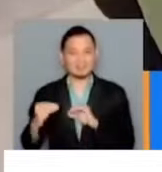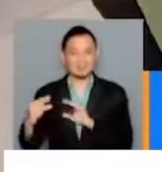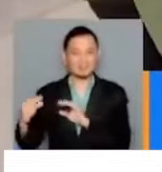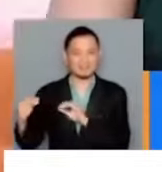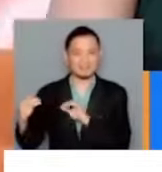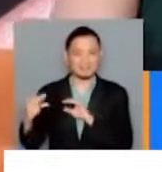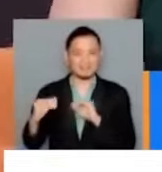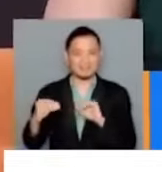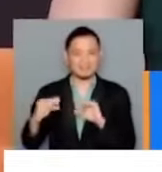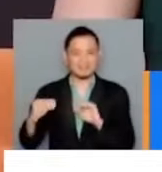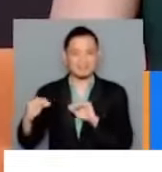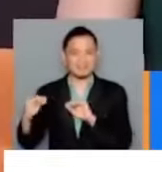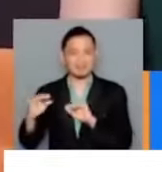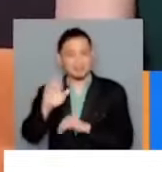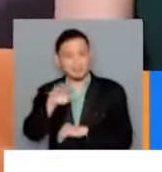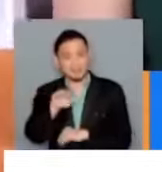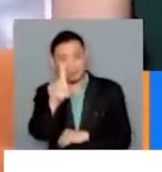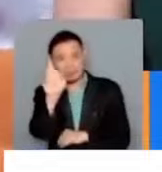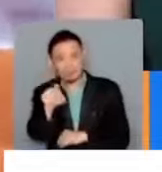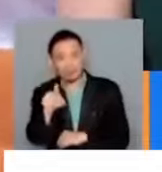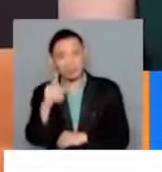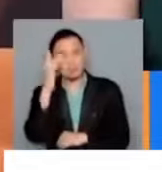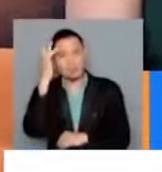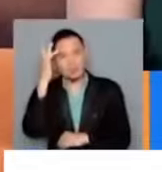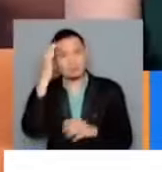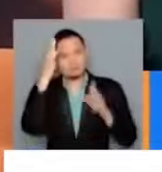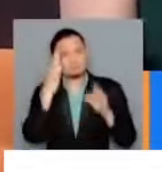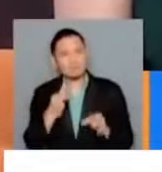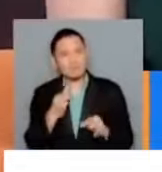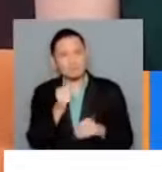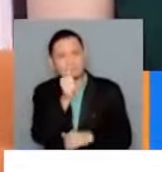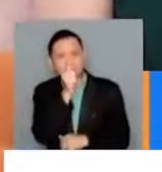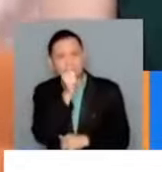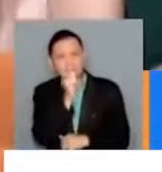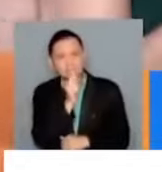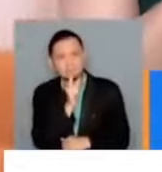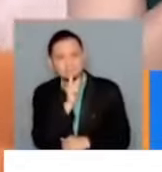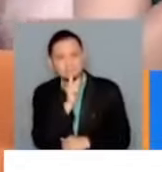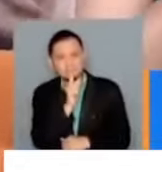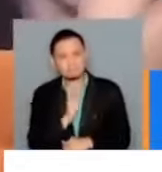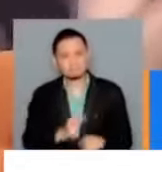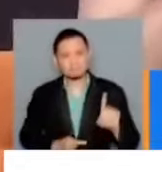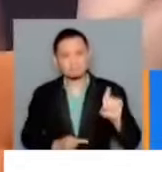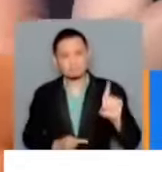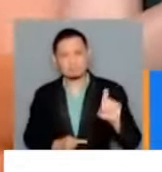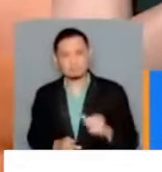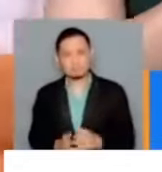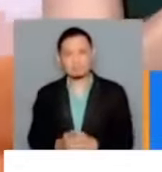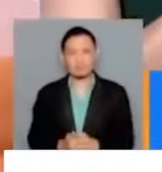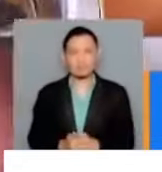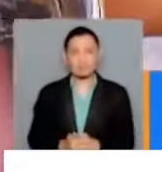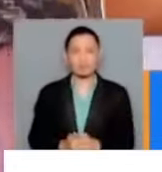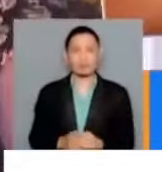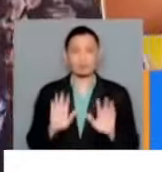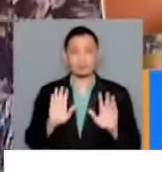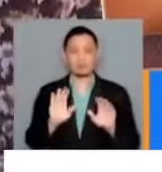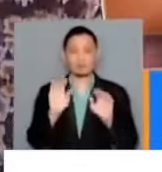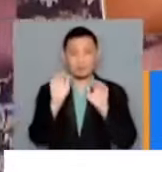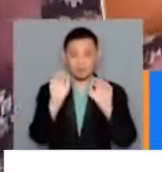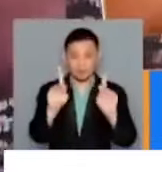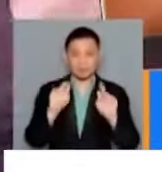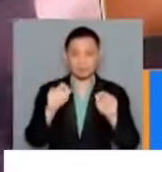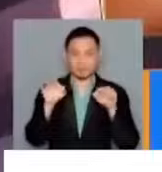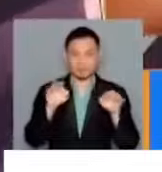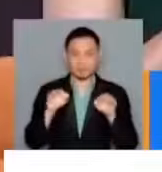Na itago ito for the longest time? Siguro for me, unahin ko na yung sarili ko.